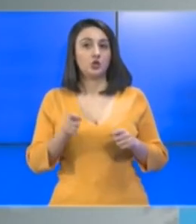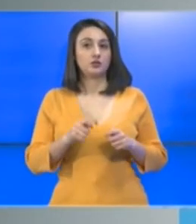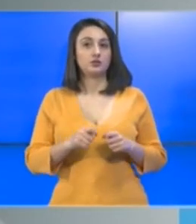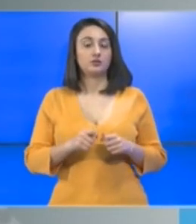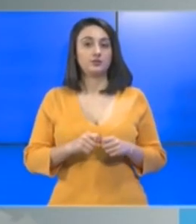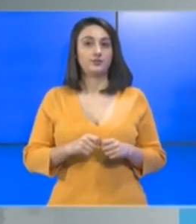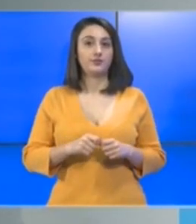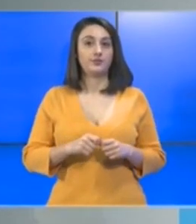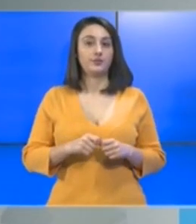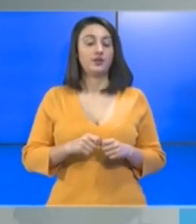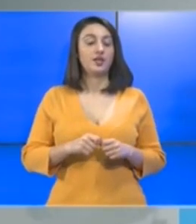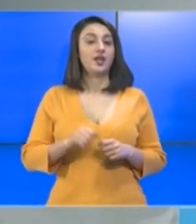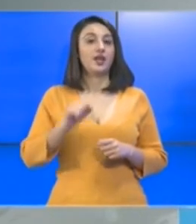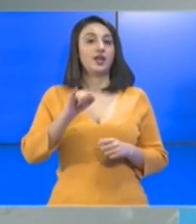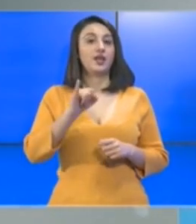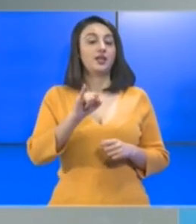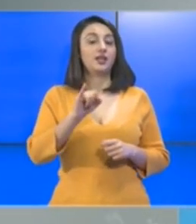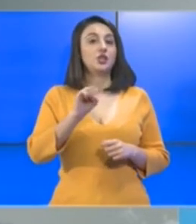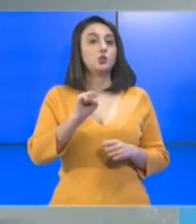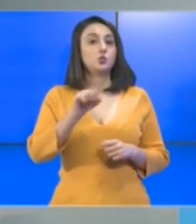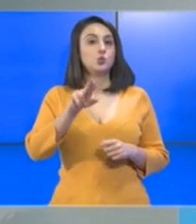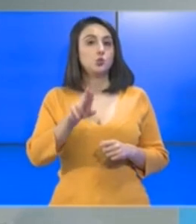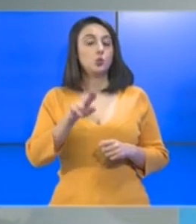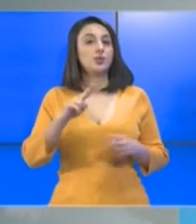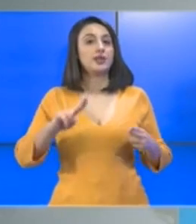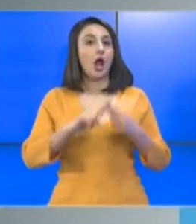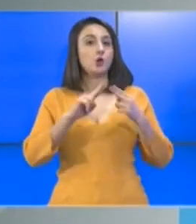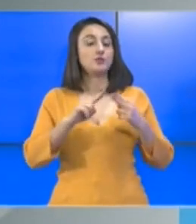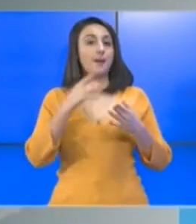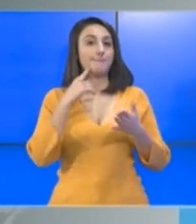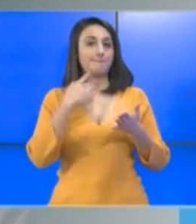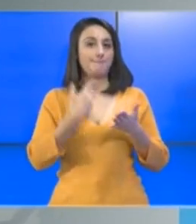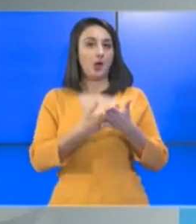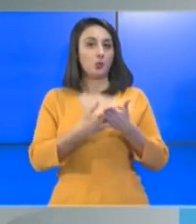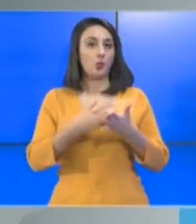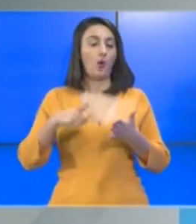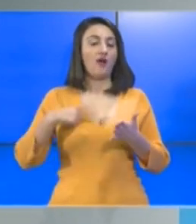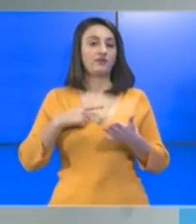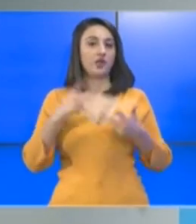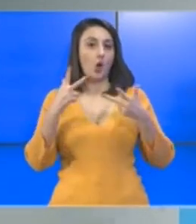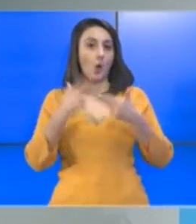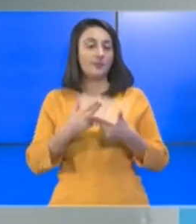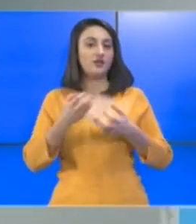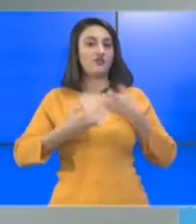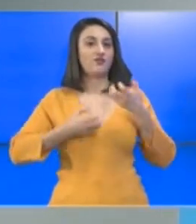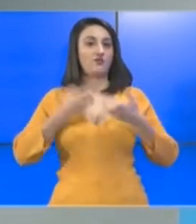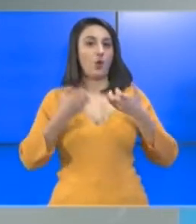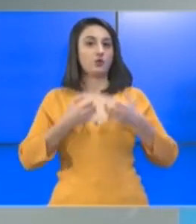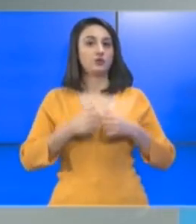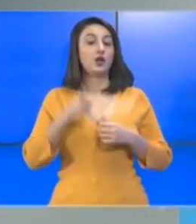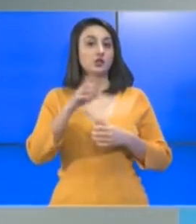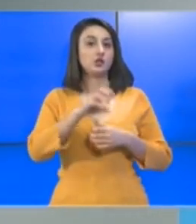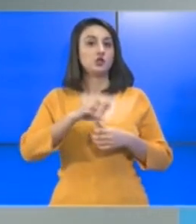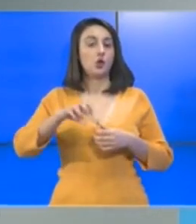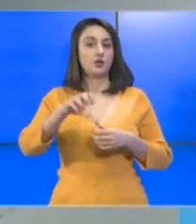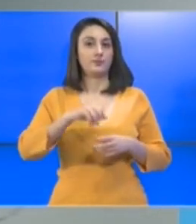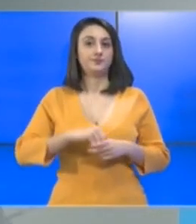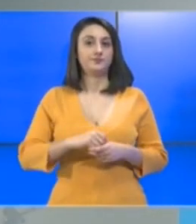comasat aproape tot ISU din județul Ialomița pentru a fi stins incendiu în zonele